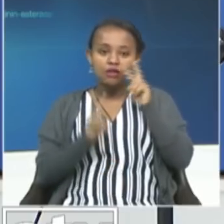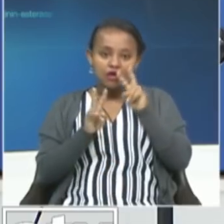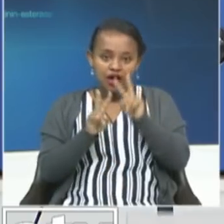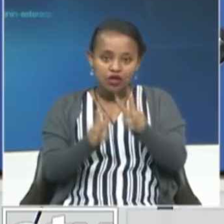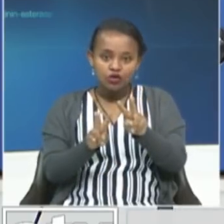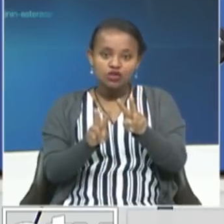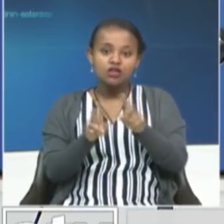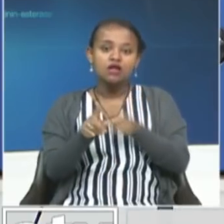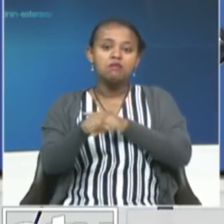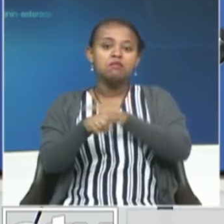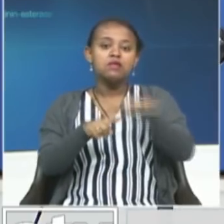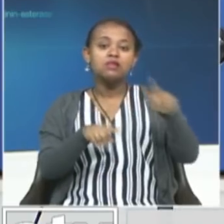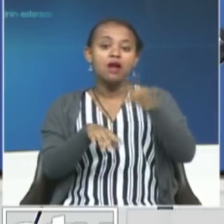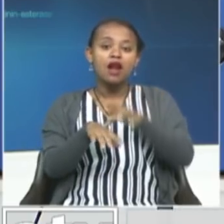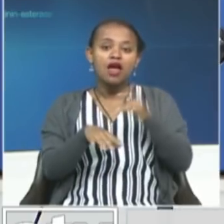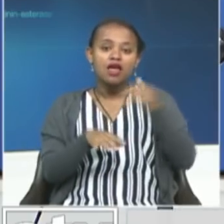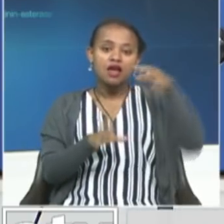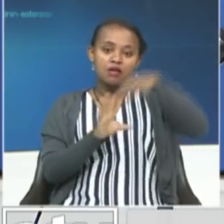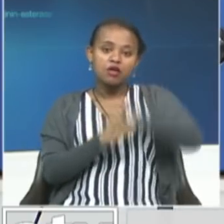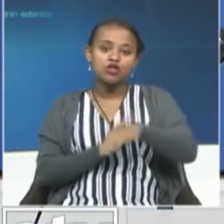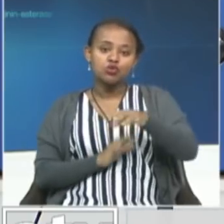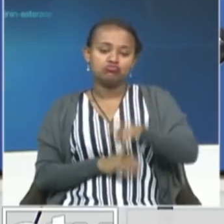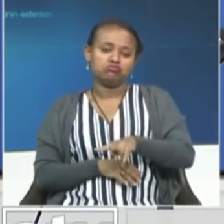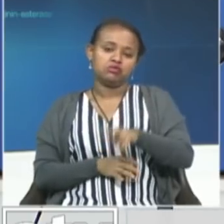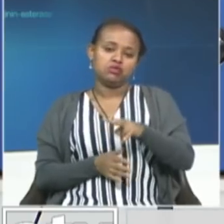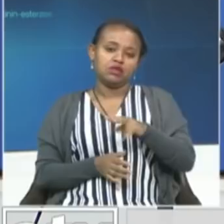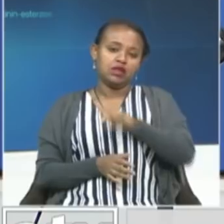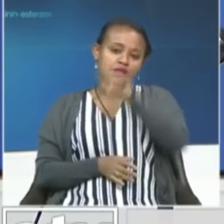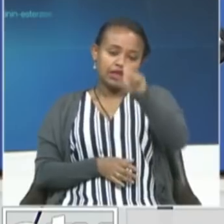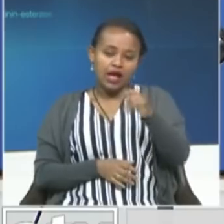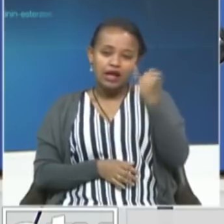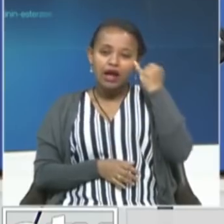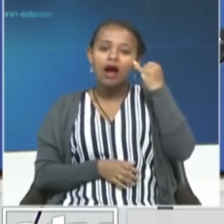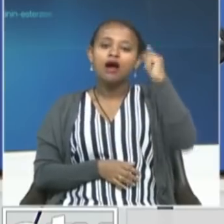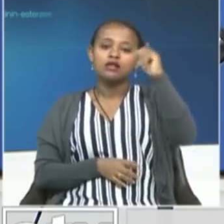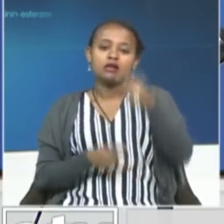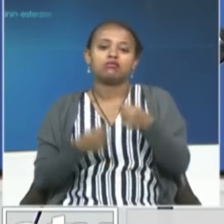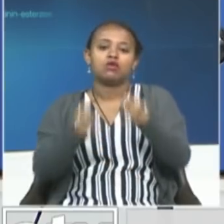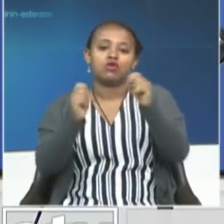ላይ እየገባችሁ ጥያቄ፣ ሐሳብ፣ ተሞክሯችሁን ማጋራት ትችላላችሁ።